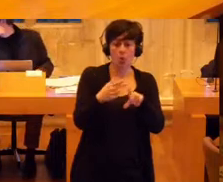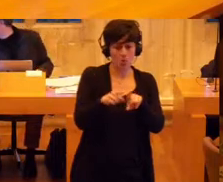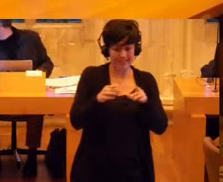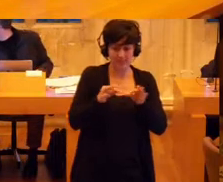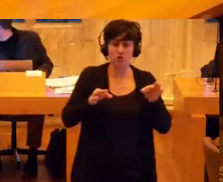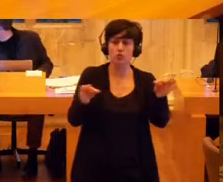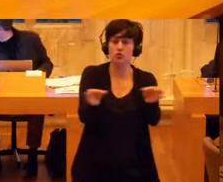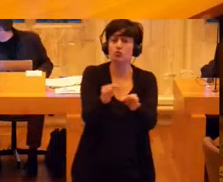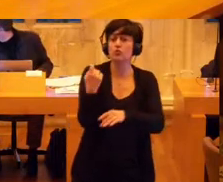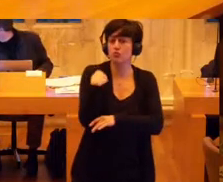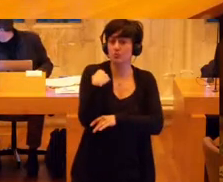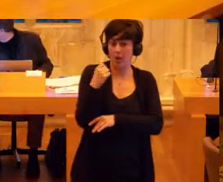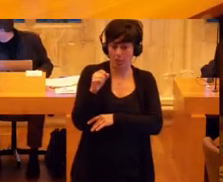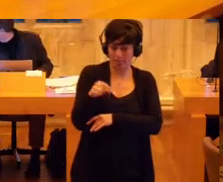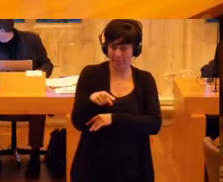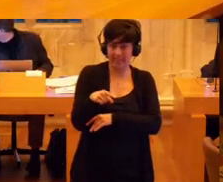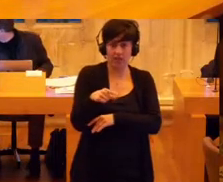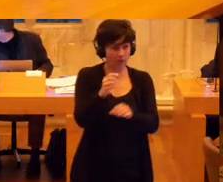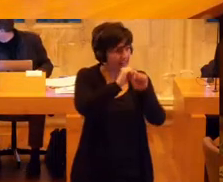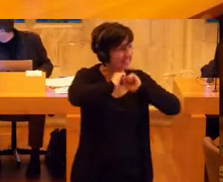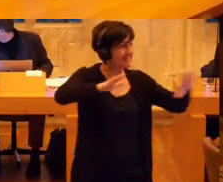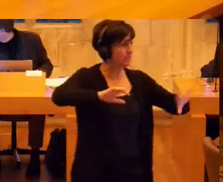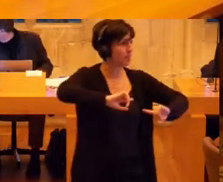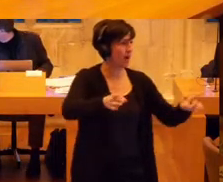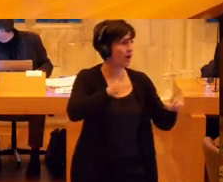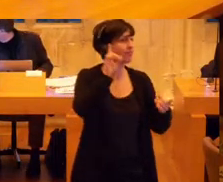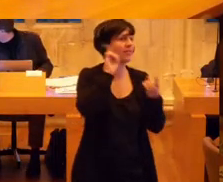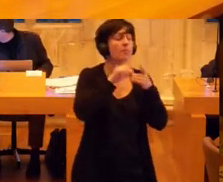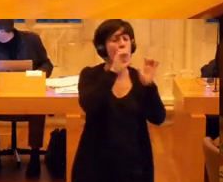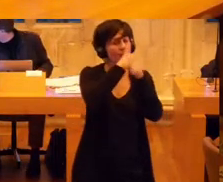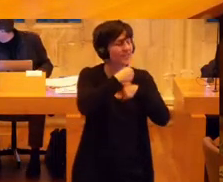directement concerné pour respecter la confidentialité.